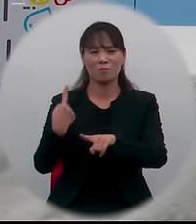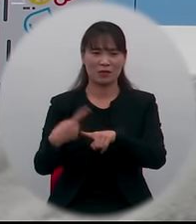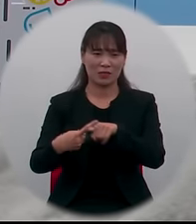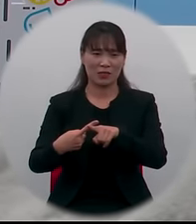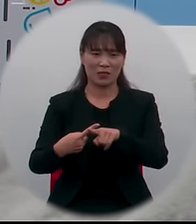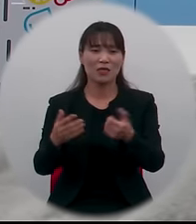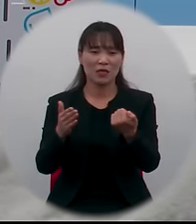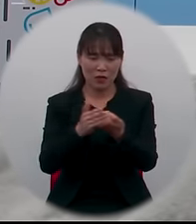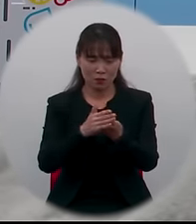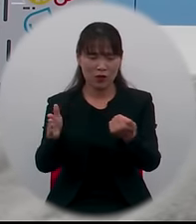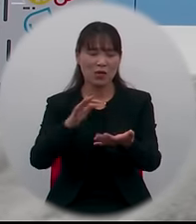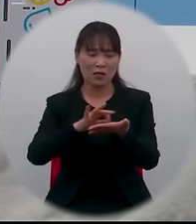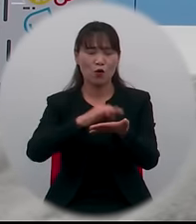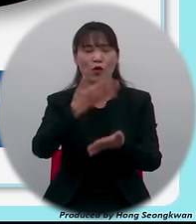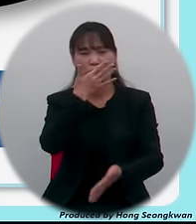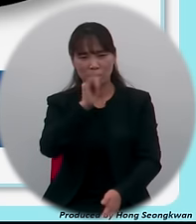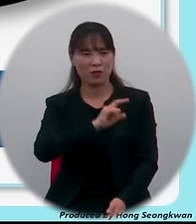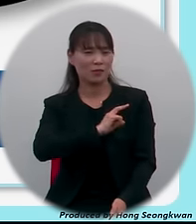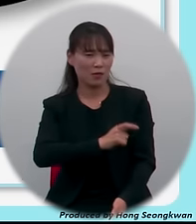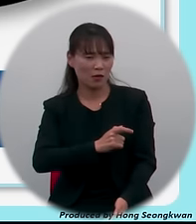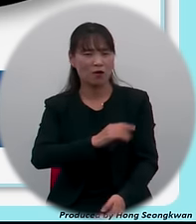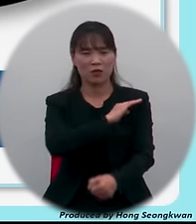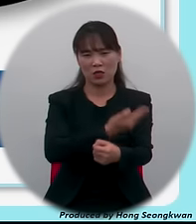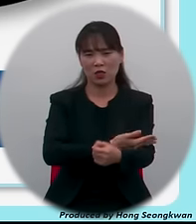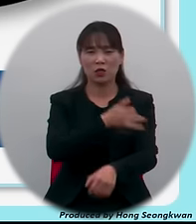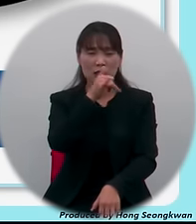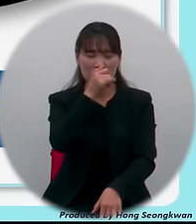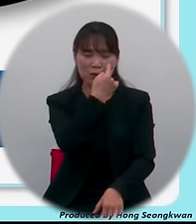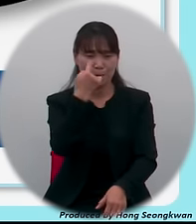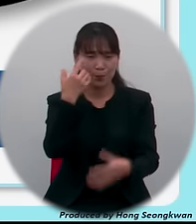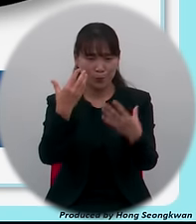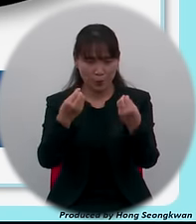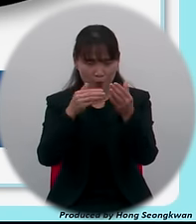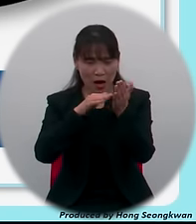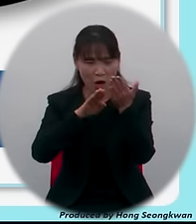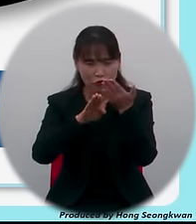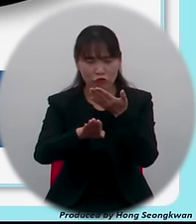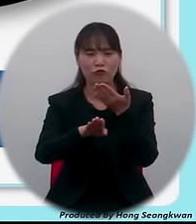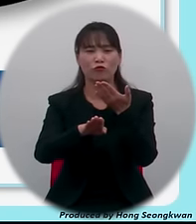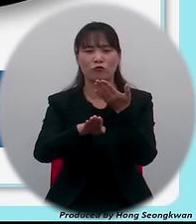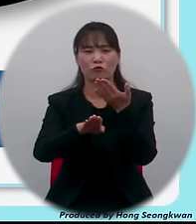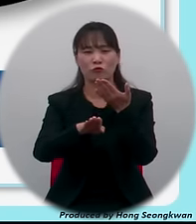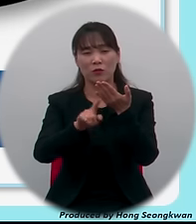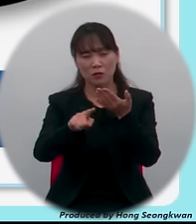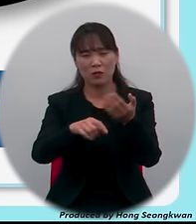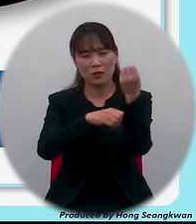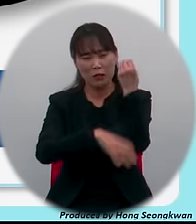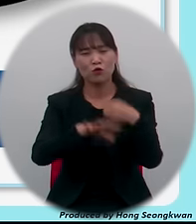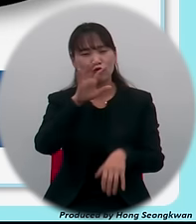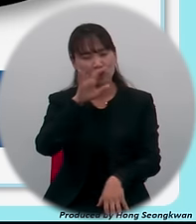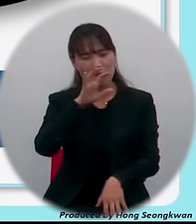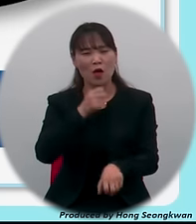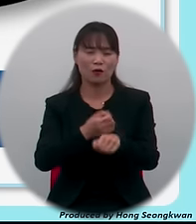그래서 사용할 수 있는 자격과 능력이 되는지 확인해 보시고 그 될 때까지 기초 훈련을 시켜 주셔야 되는데